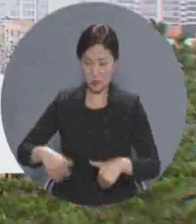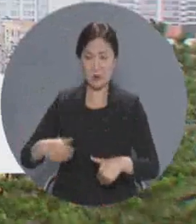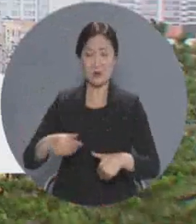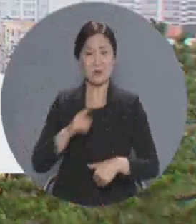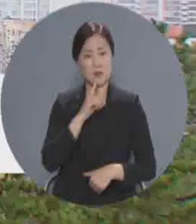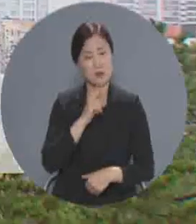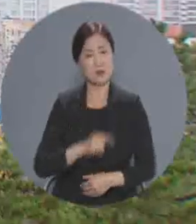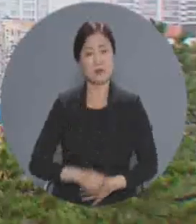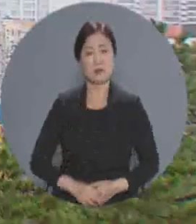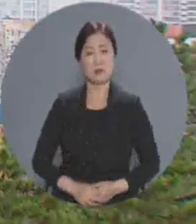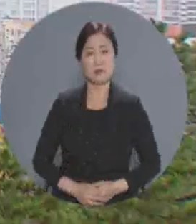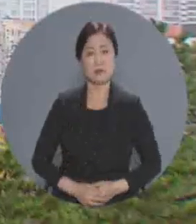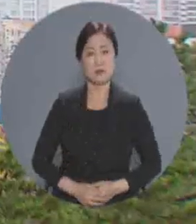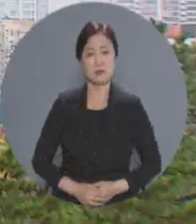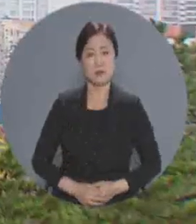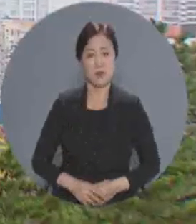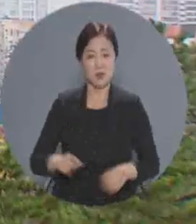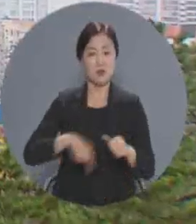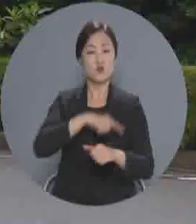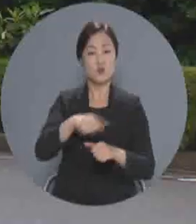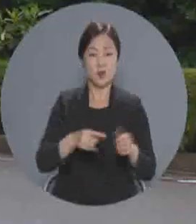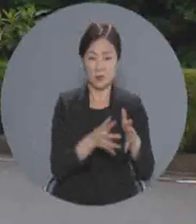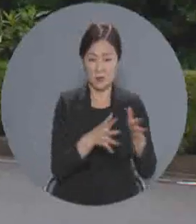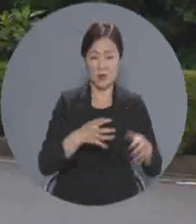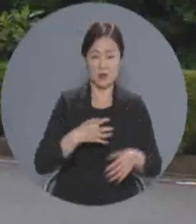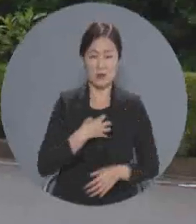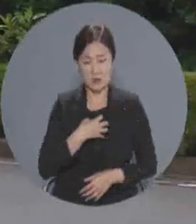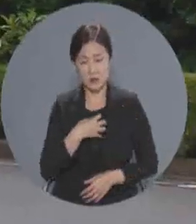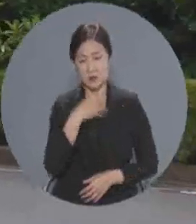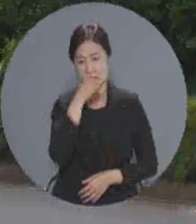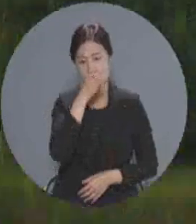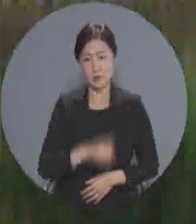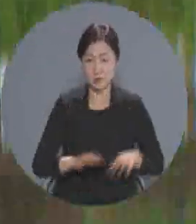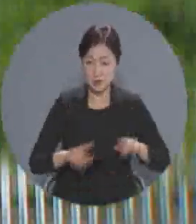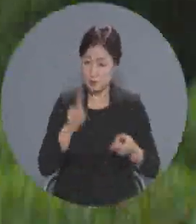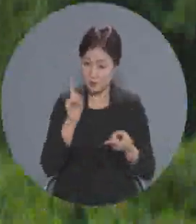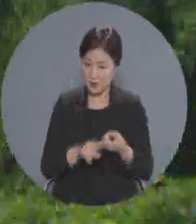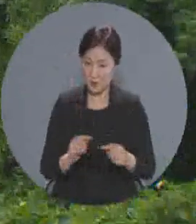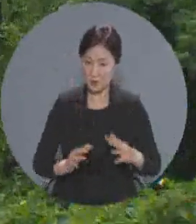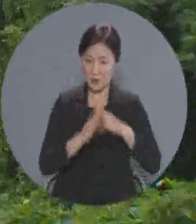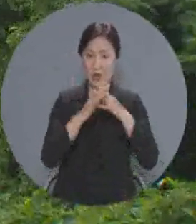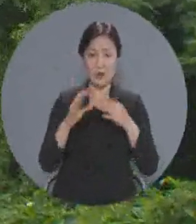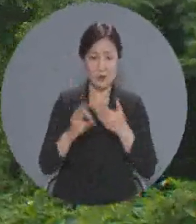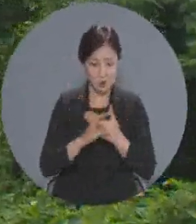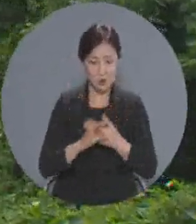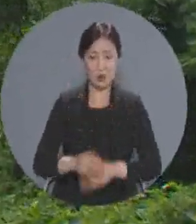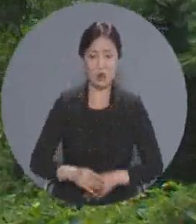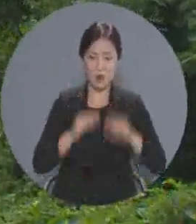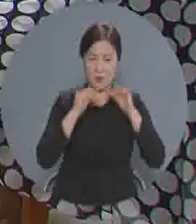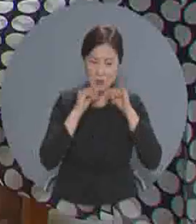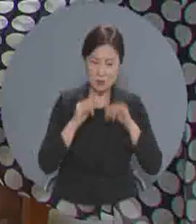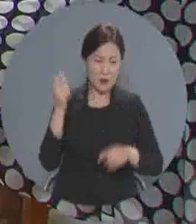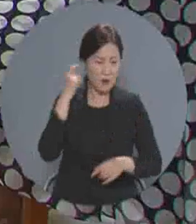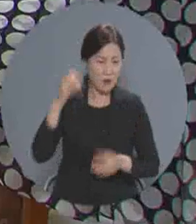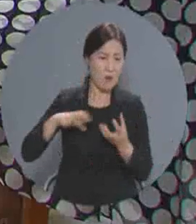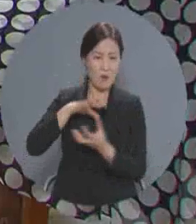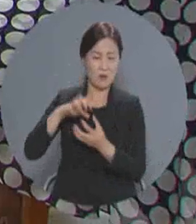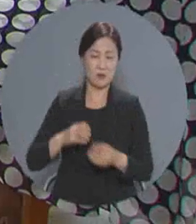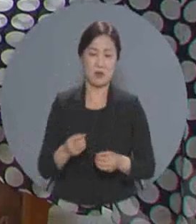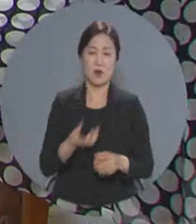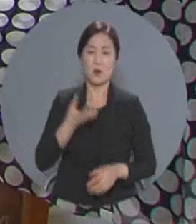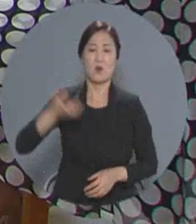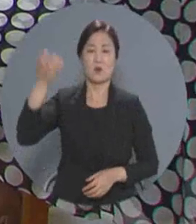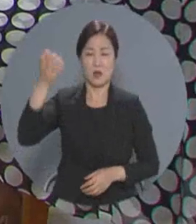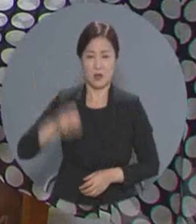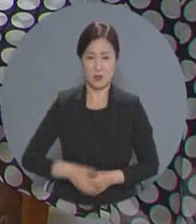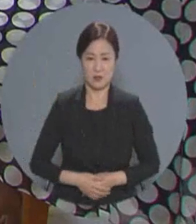불가피합니다. 인근 아파트 주민들은 현재 계획대로 공사가 진행될 경우 먼지와 소음, 배출가스 같은 공해는